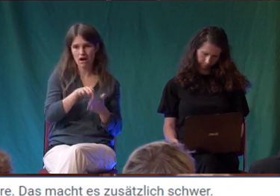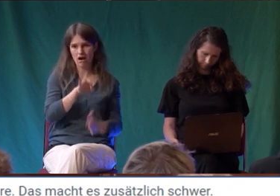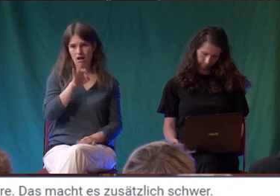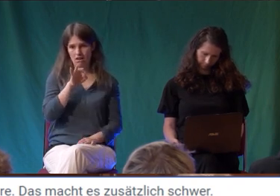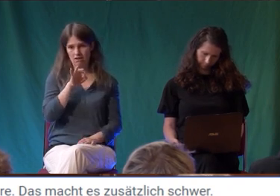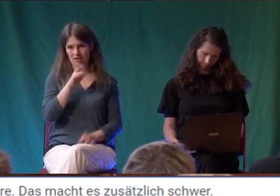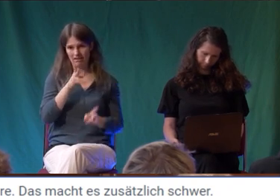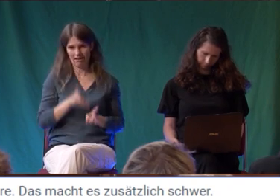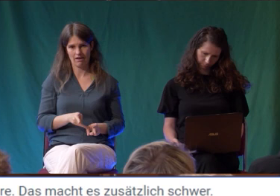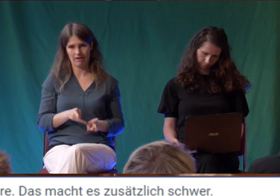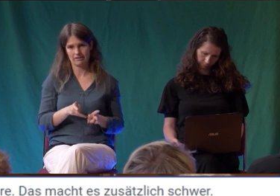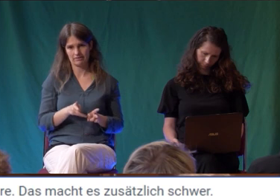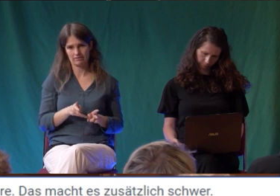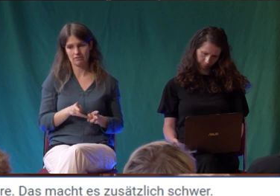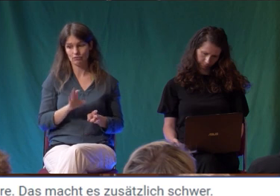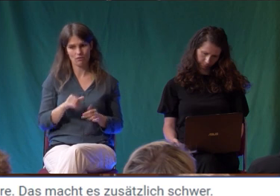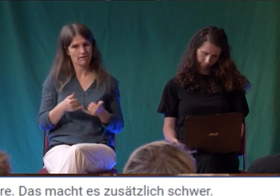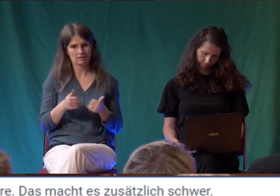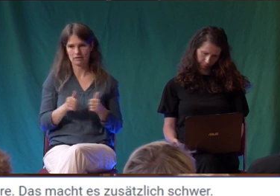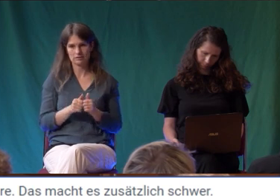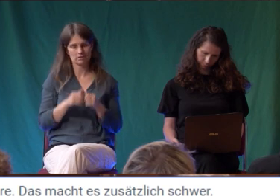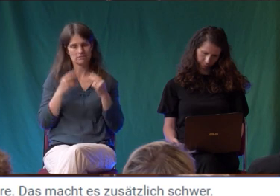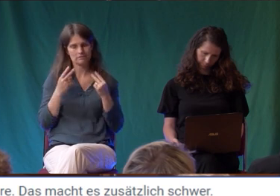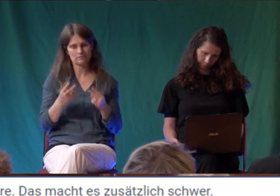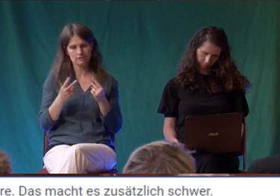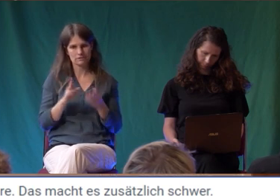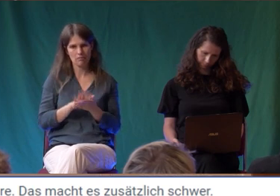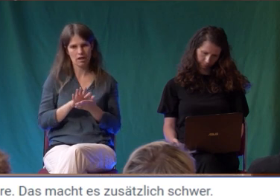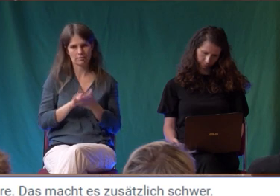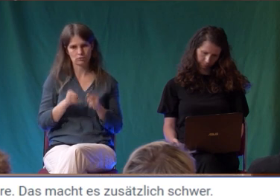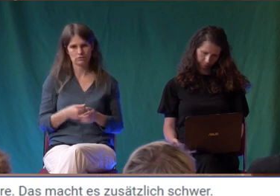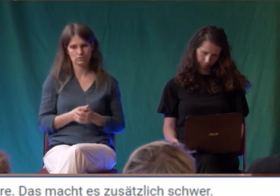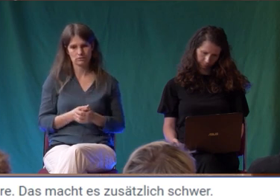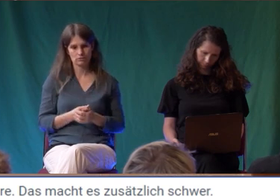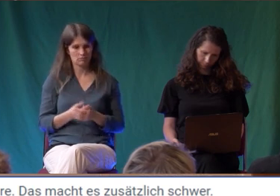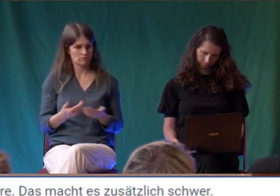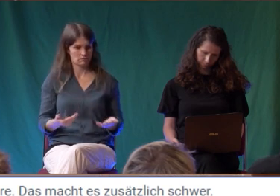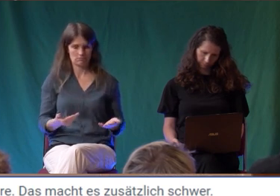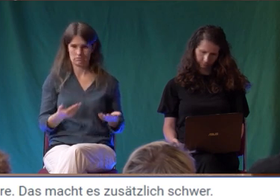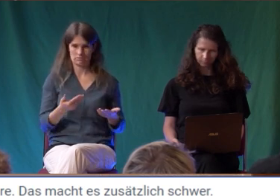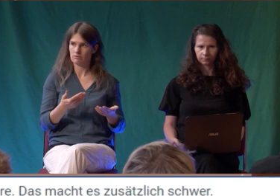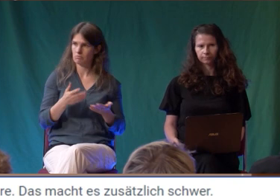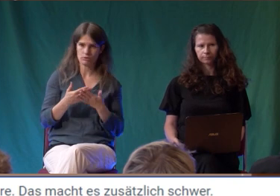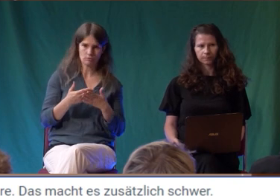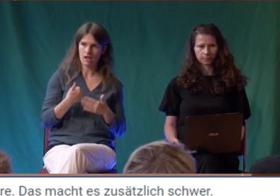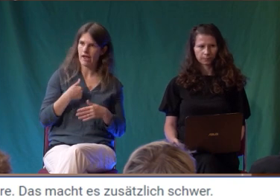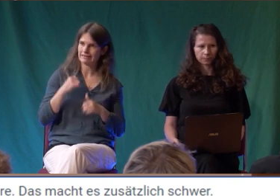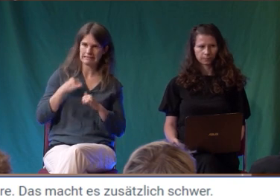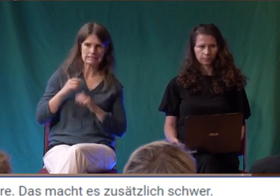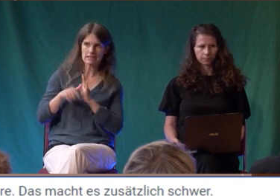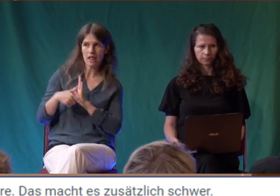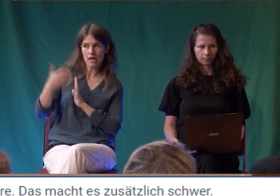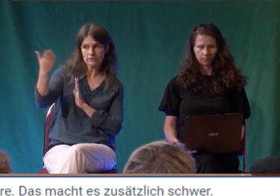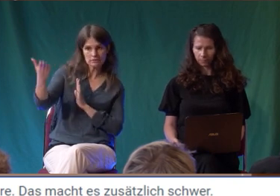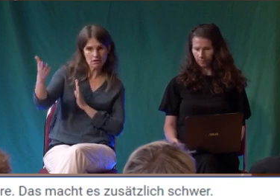weiter bestehen bleibt auch bei elternassistenz also sowohl in der Art nutze ich einen Anbieter einen Dienstleister